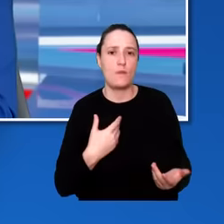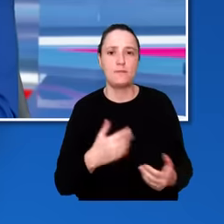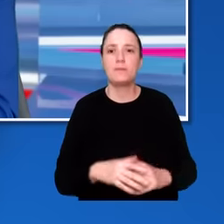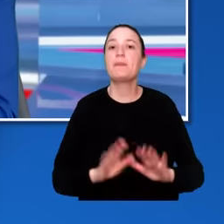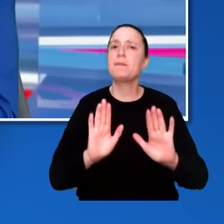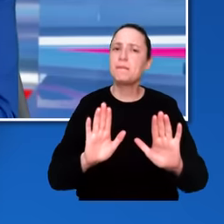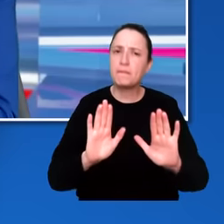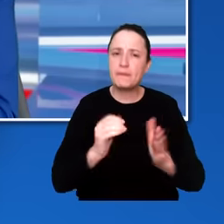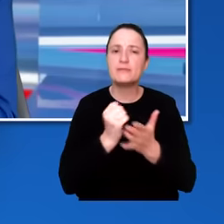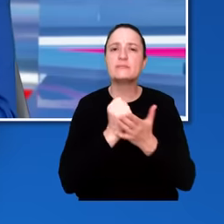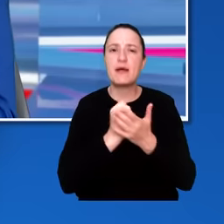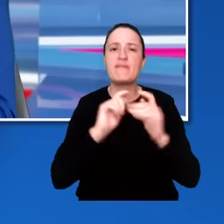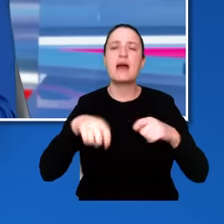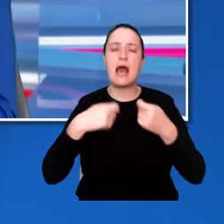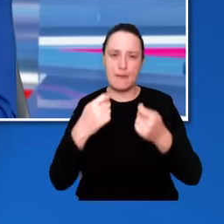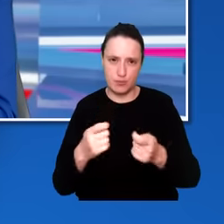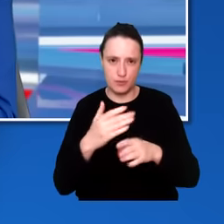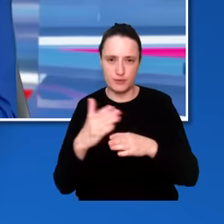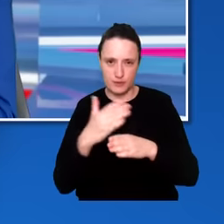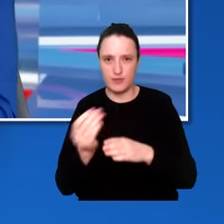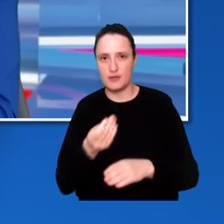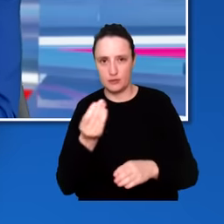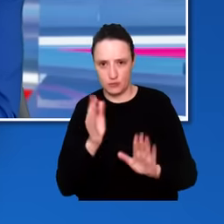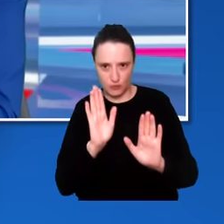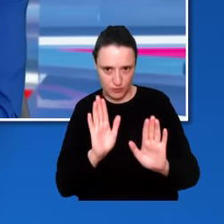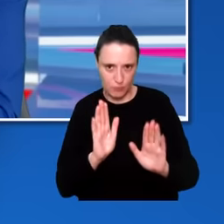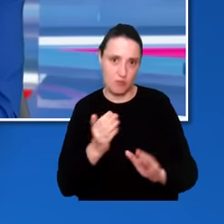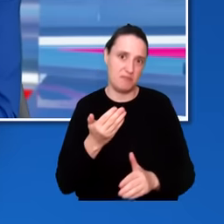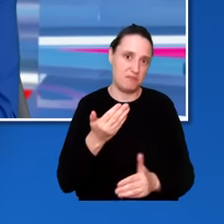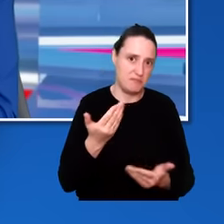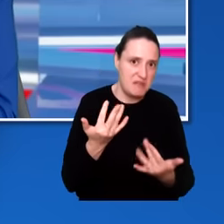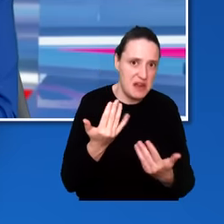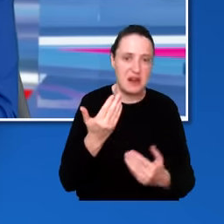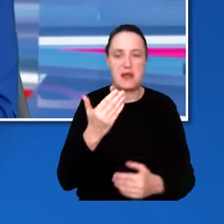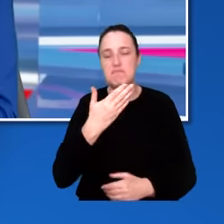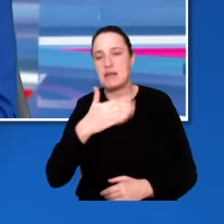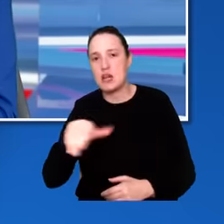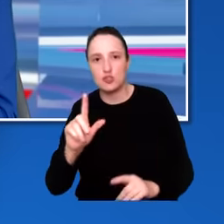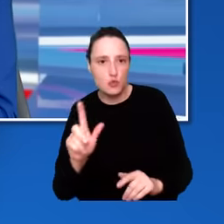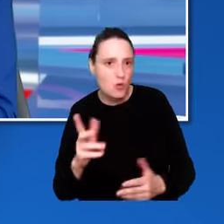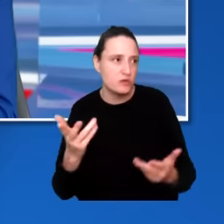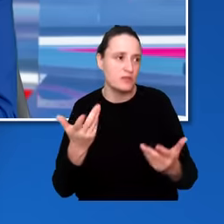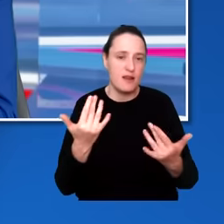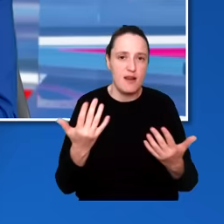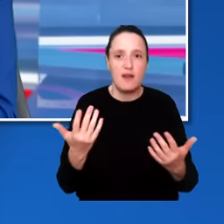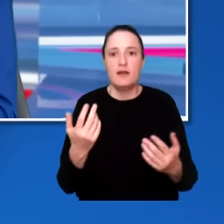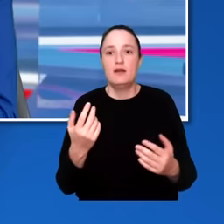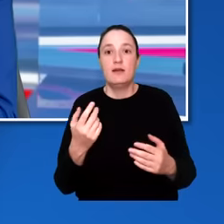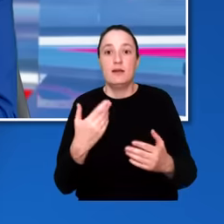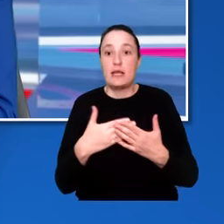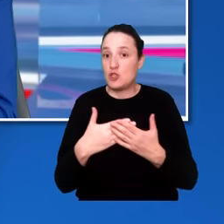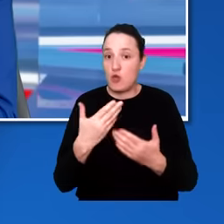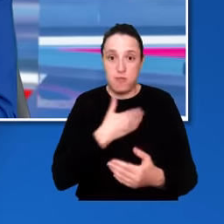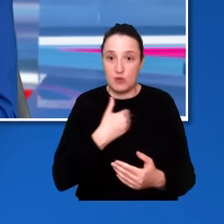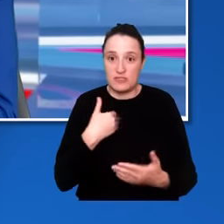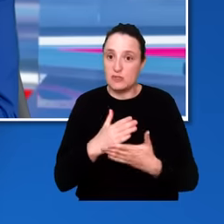tym raporcie, bo suma robi wrażenie. No, wielkie miliony złotych. Pani poseł się zastanawia, czy dlaczego polskie służby tego